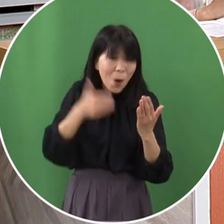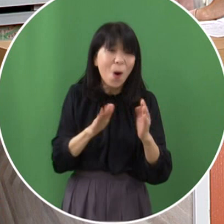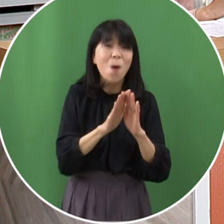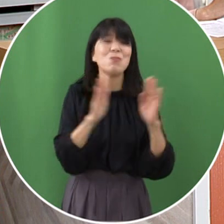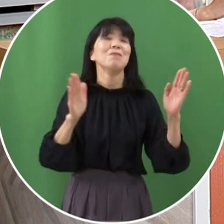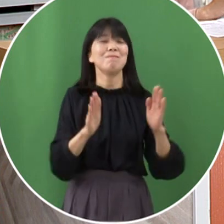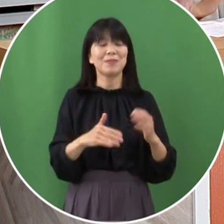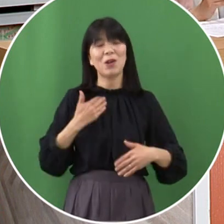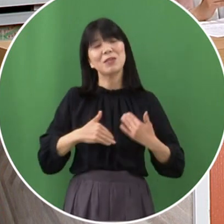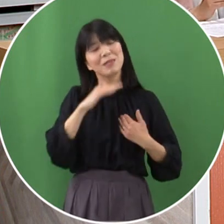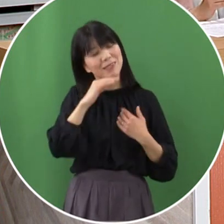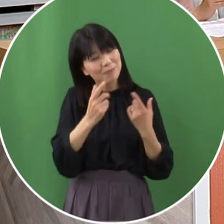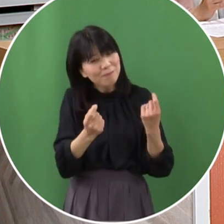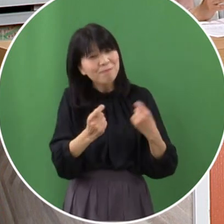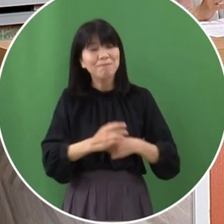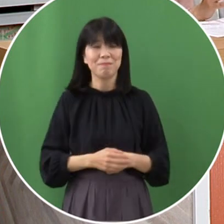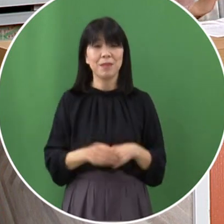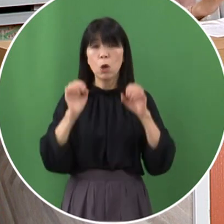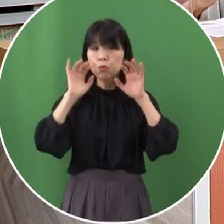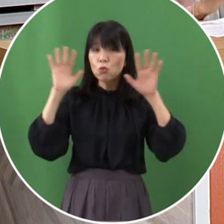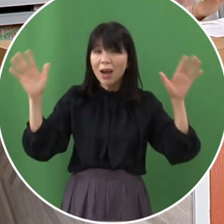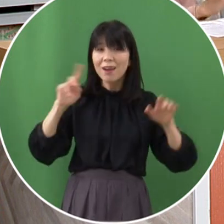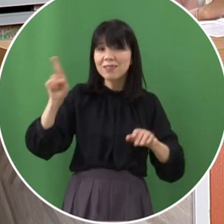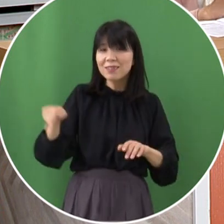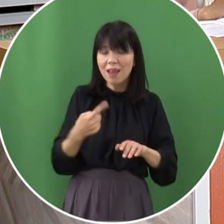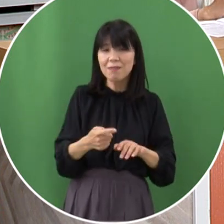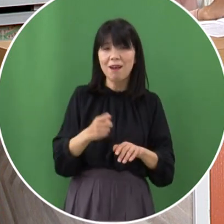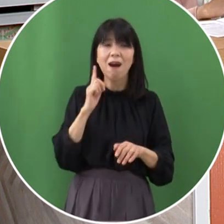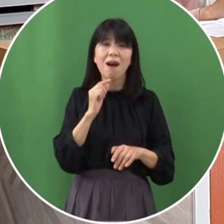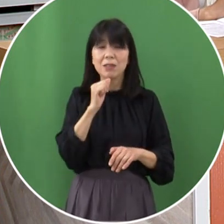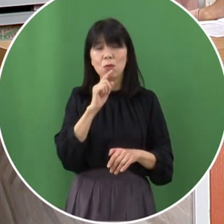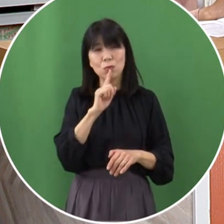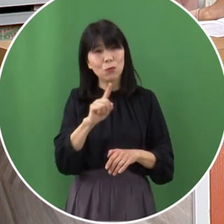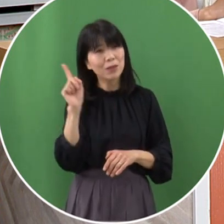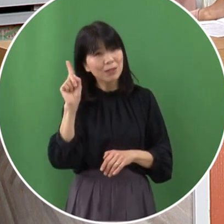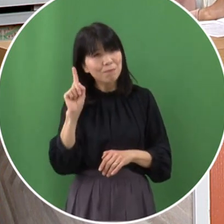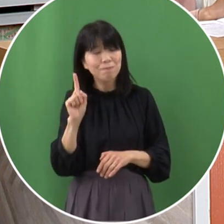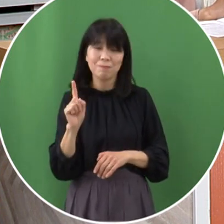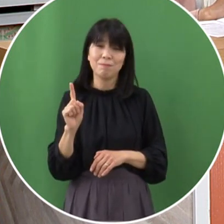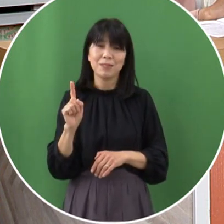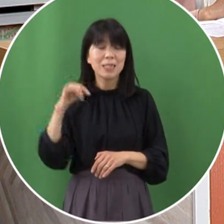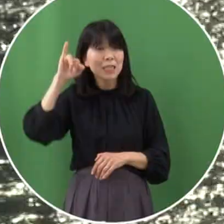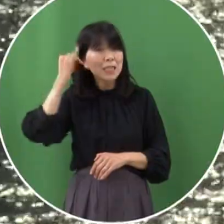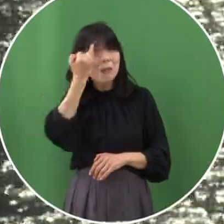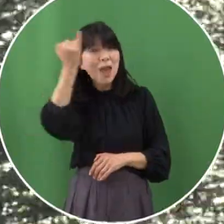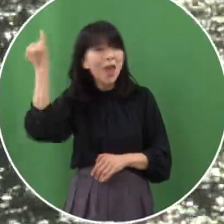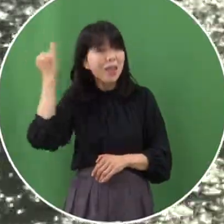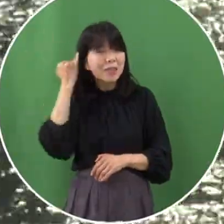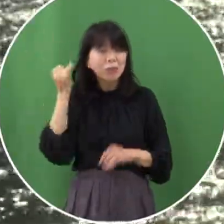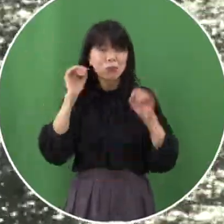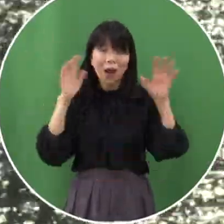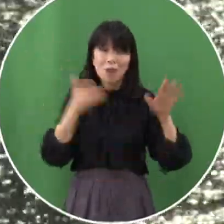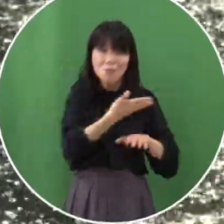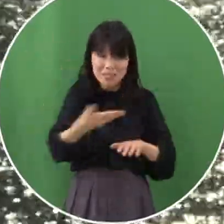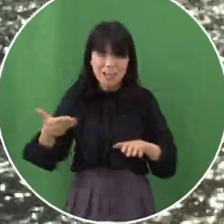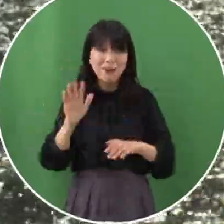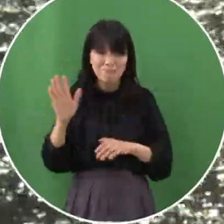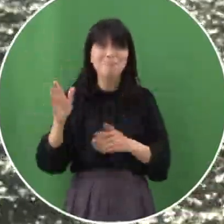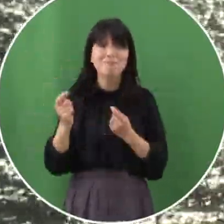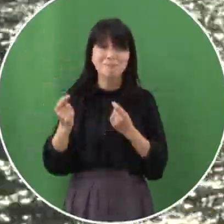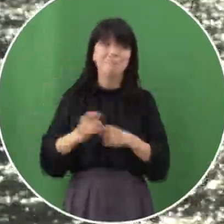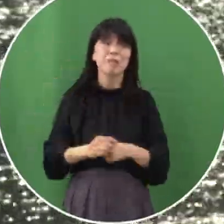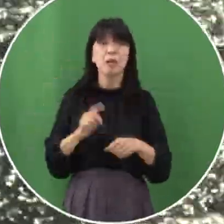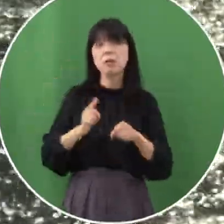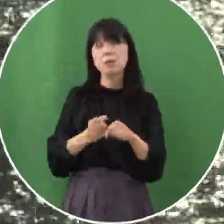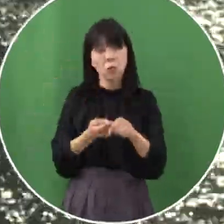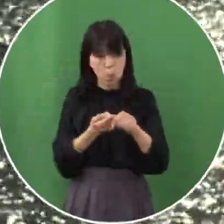かな自然ですが、明石といえばやはり豊かな海というイメージもありますよね。 はい、昨年開催した第41